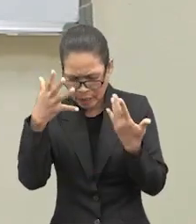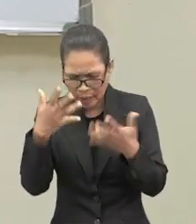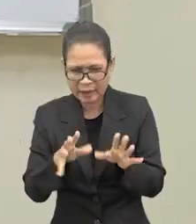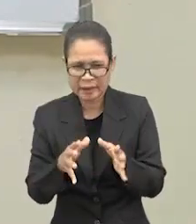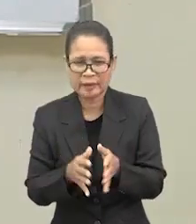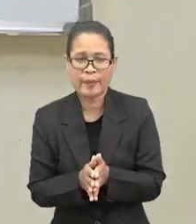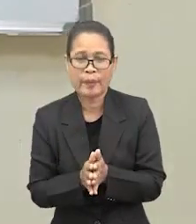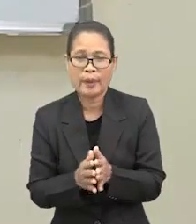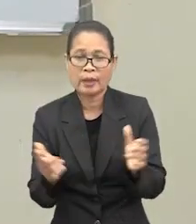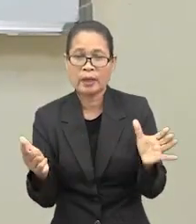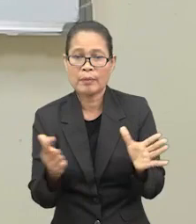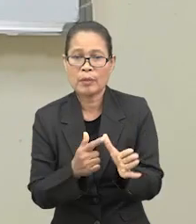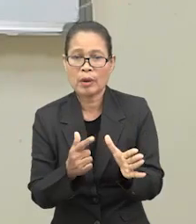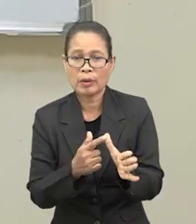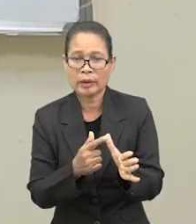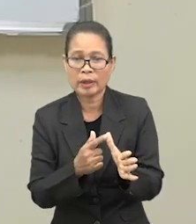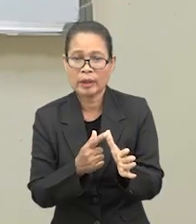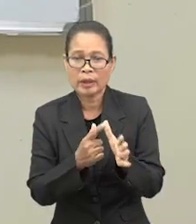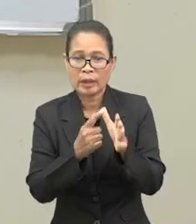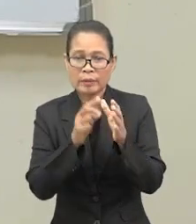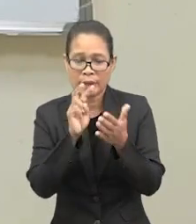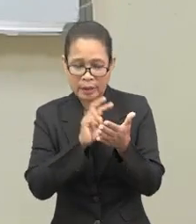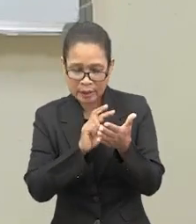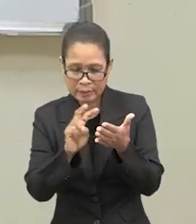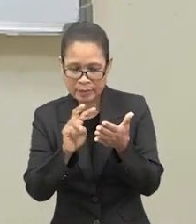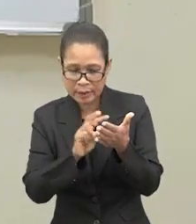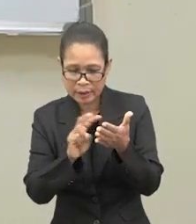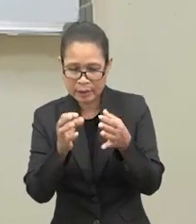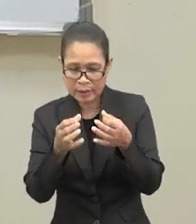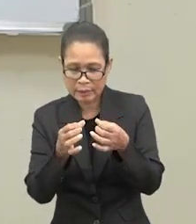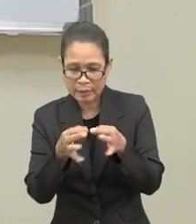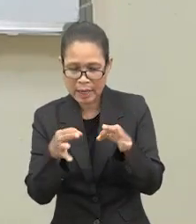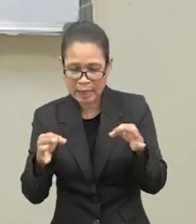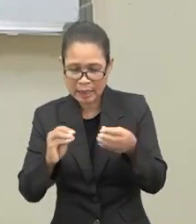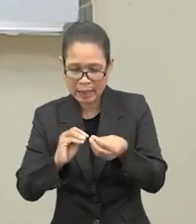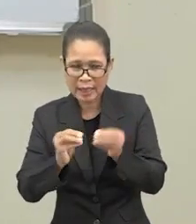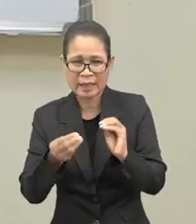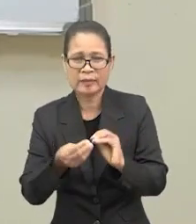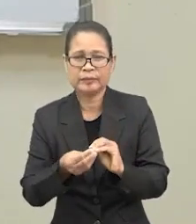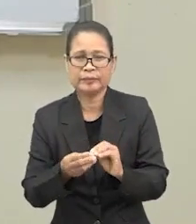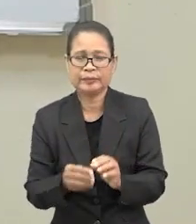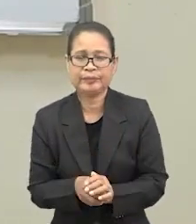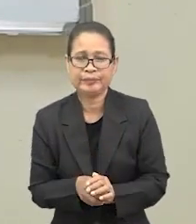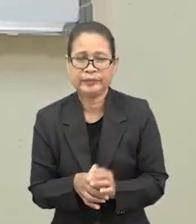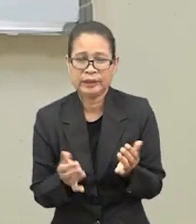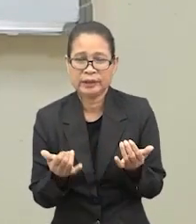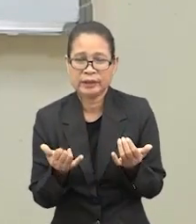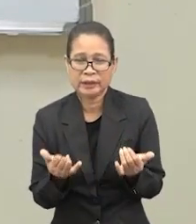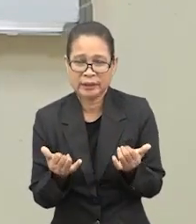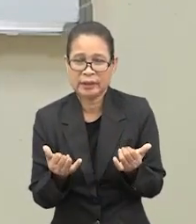Chà, con bạn sắc xa rụi hỏi. Đồng bốn cư dương trâu bình nịch mơ từ lừ là bạc lễ.